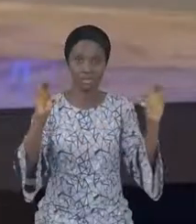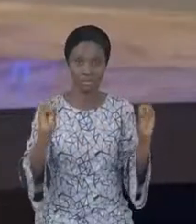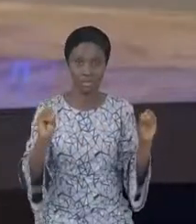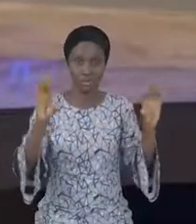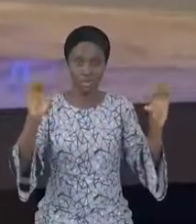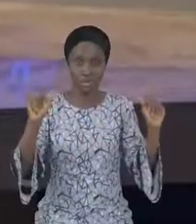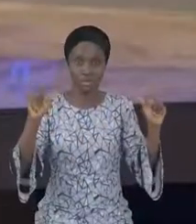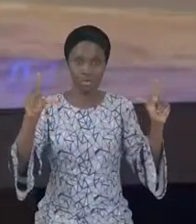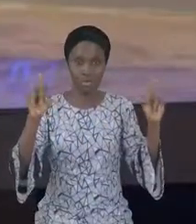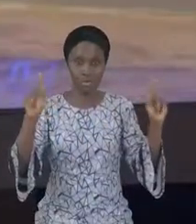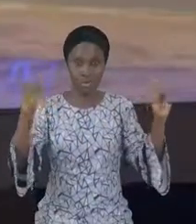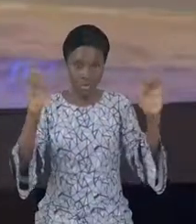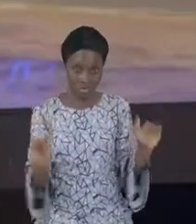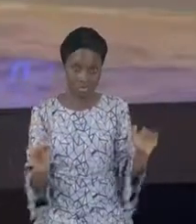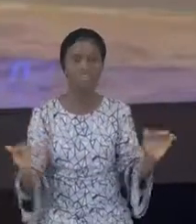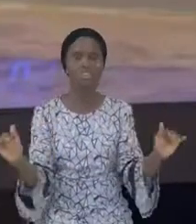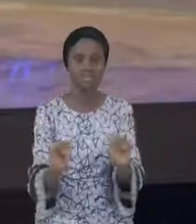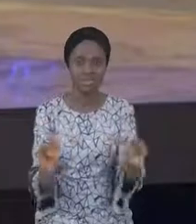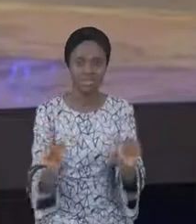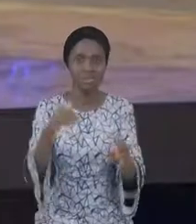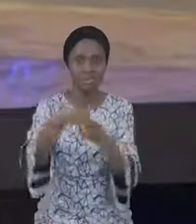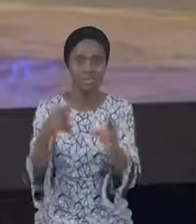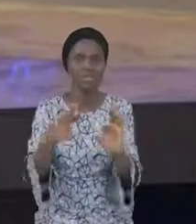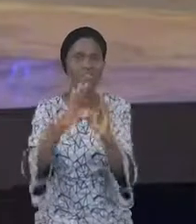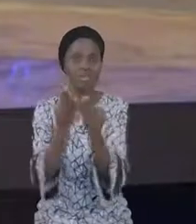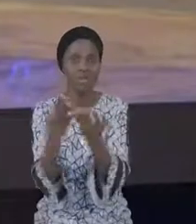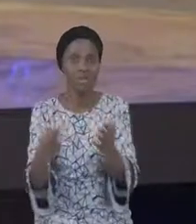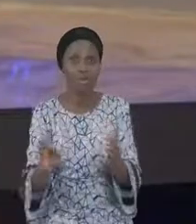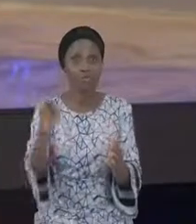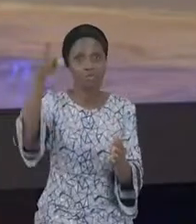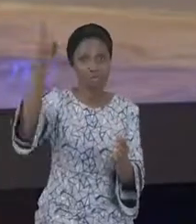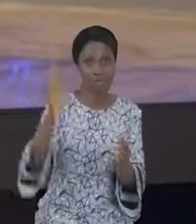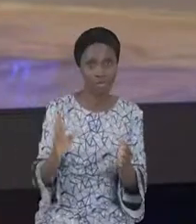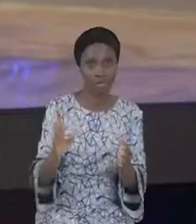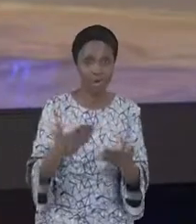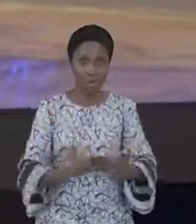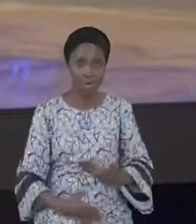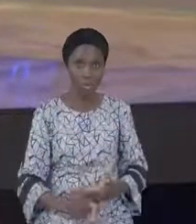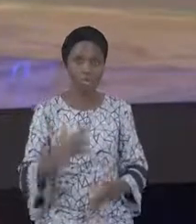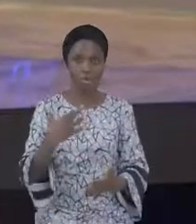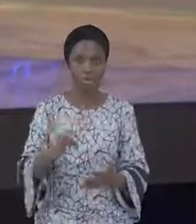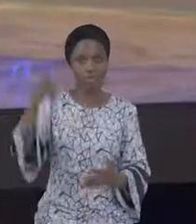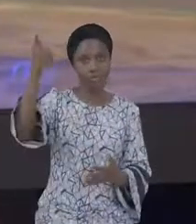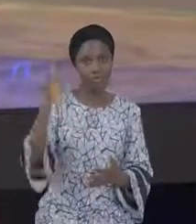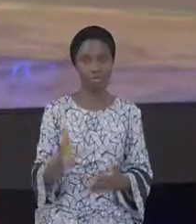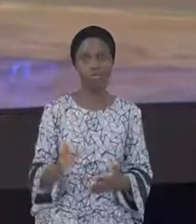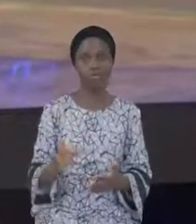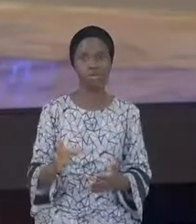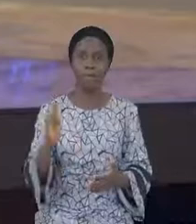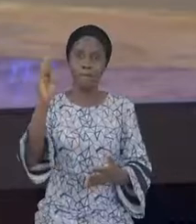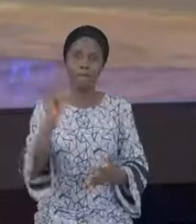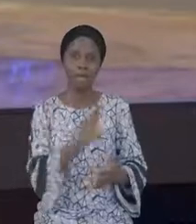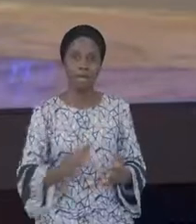s'applique à la famille born de Dieu, God, née de Dieu, touchée par indwelt by the